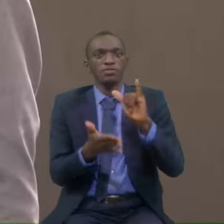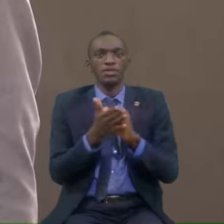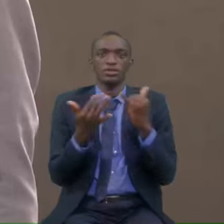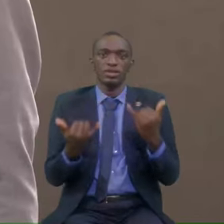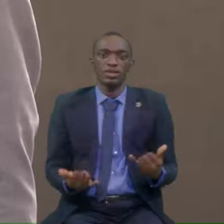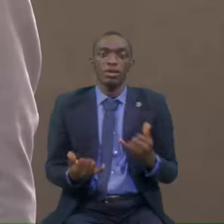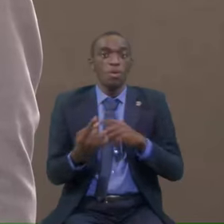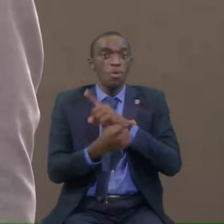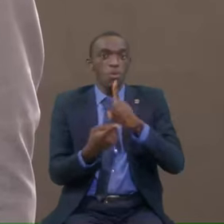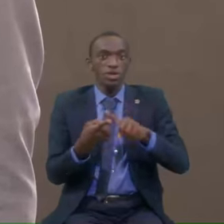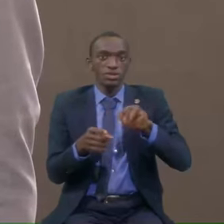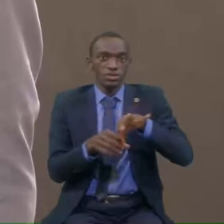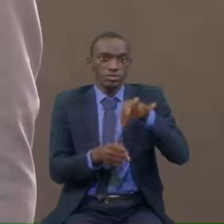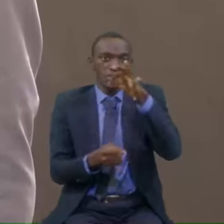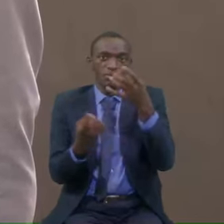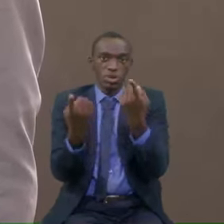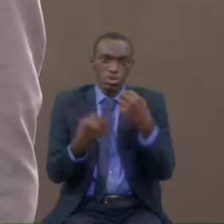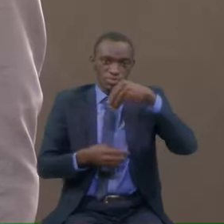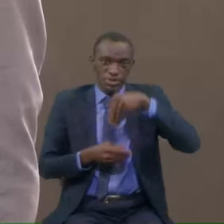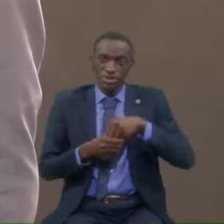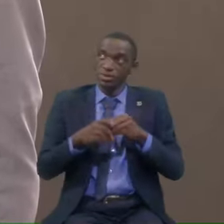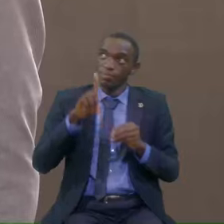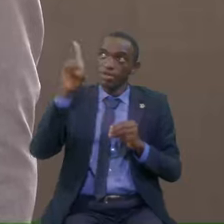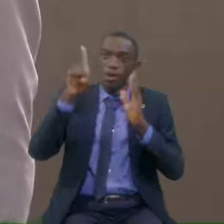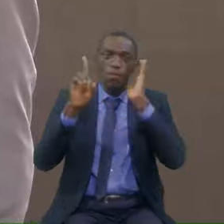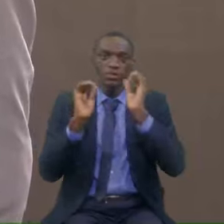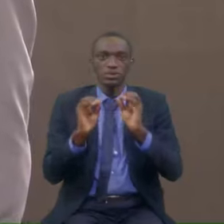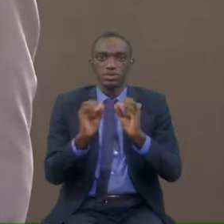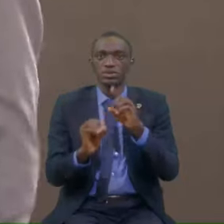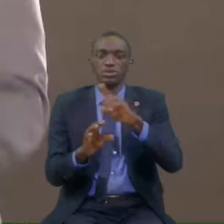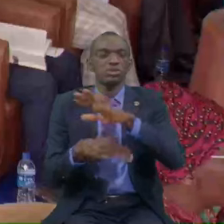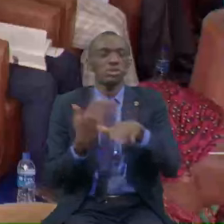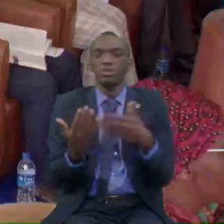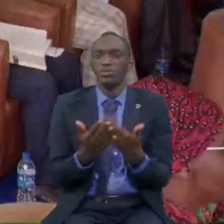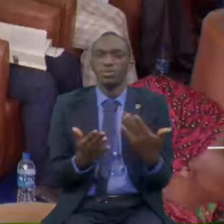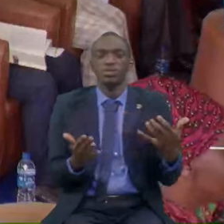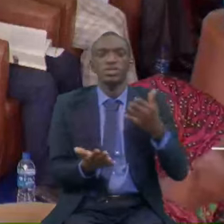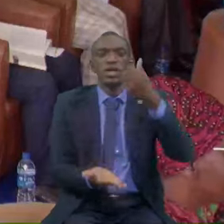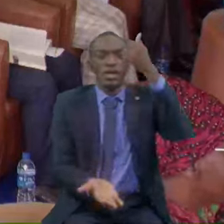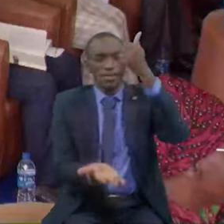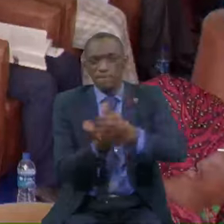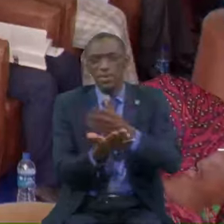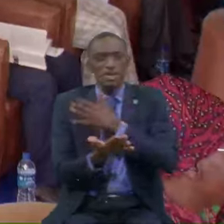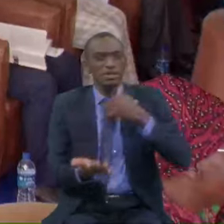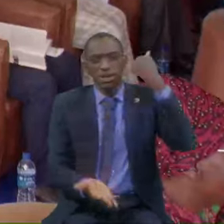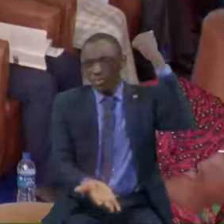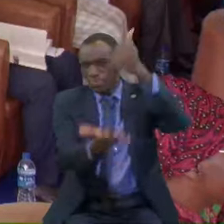l'Esprit vient, il va t'enseigner toutes choses. Amen et amen.